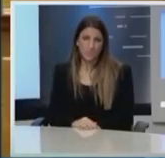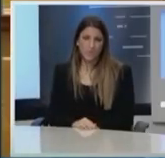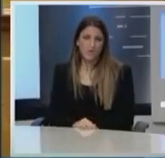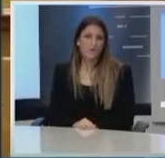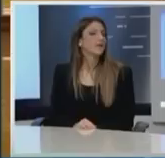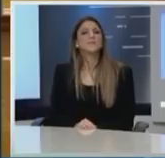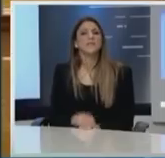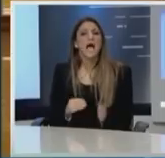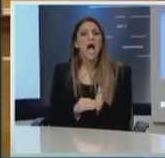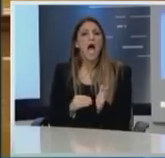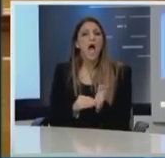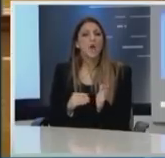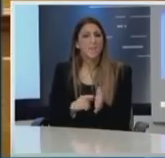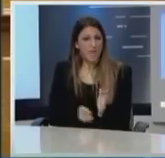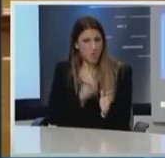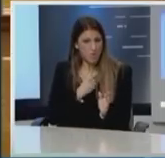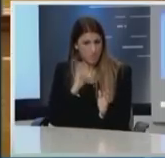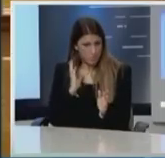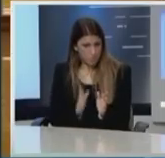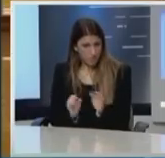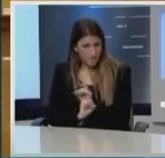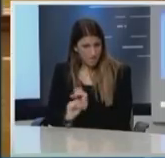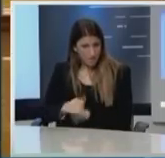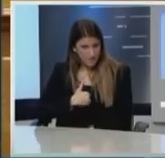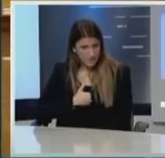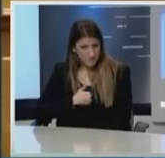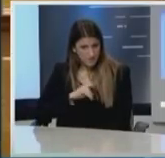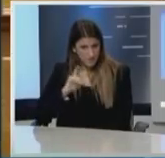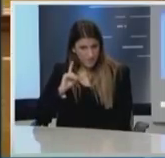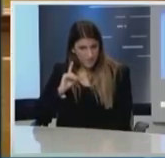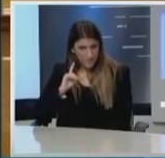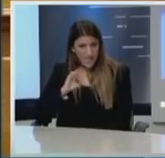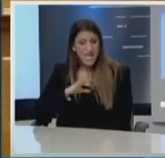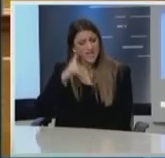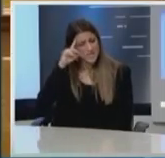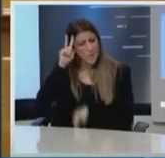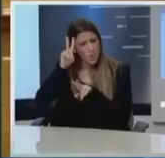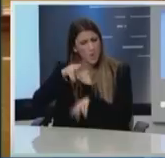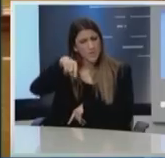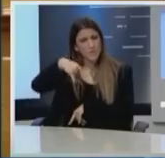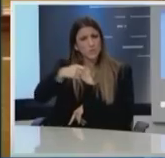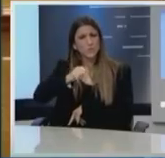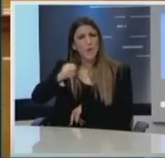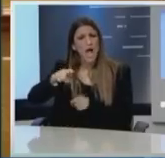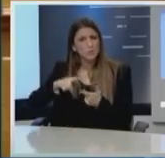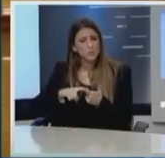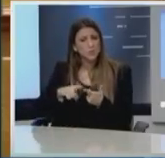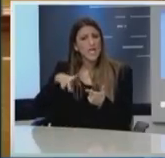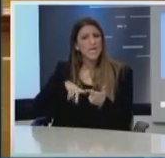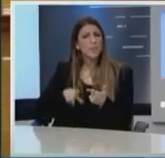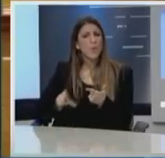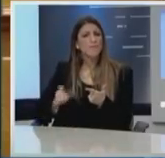Ούτε να μην νομίζετε ότι εκφοβίζετε κανέναν. Και τους Τσουκάτους γνωρίσαμε, και τους Σοκατζόπουλους